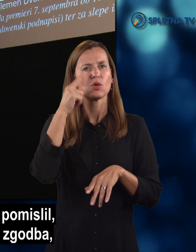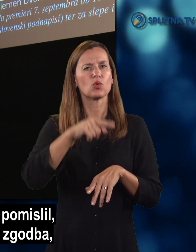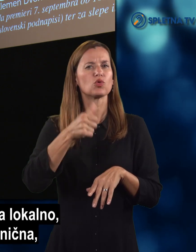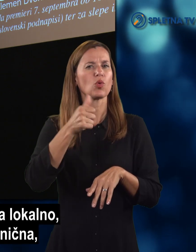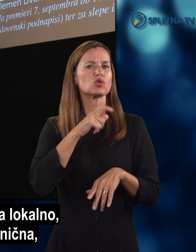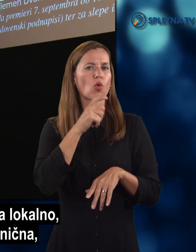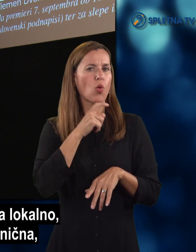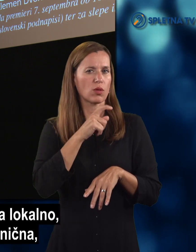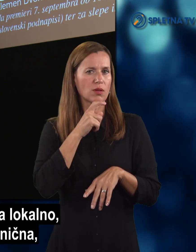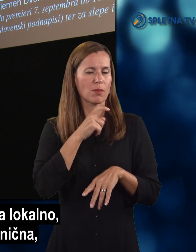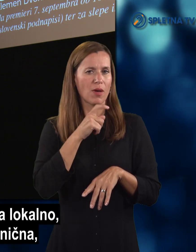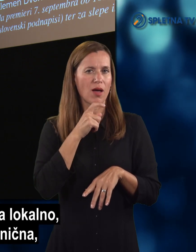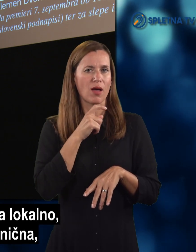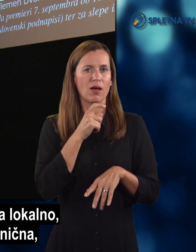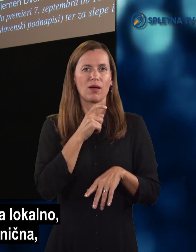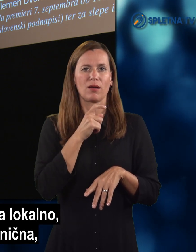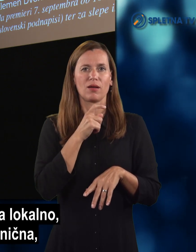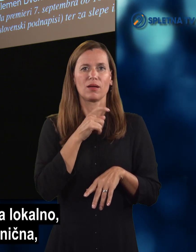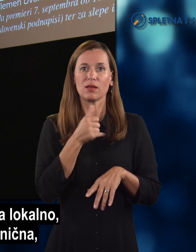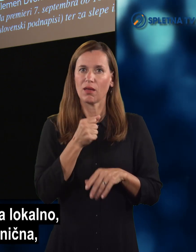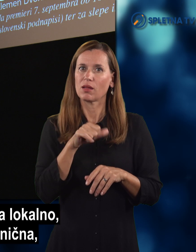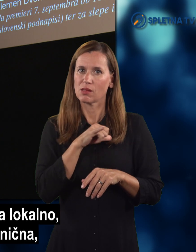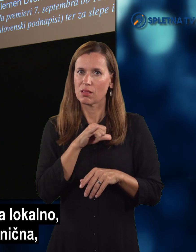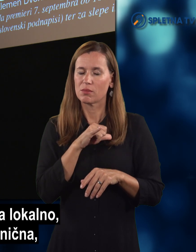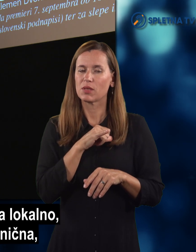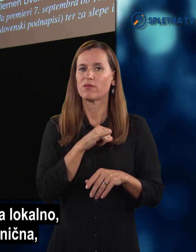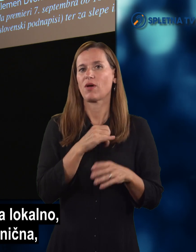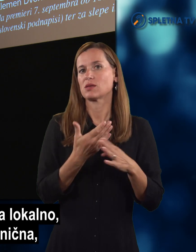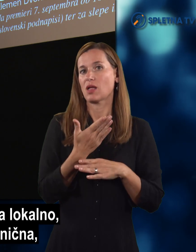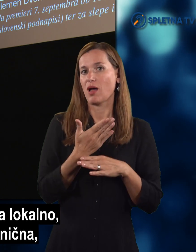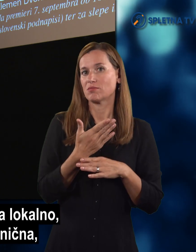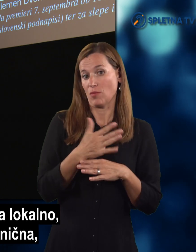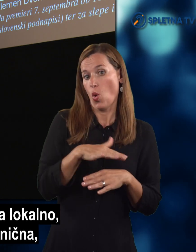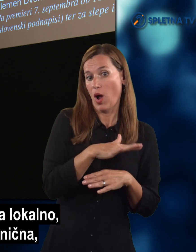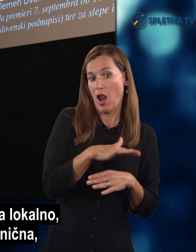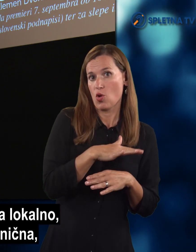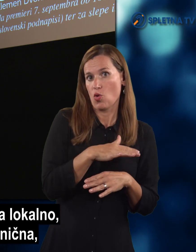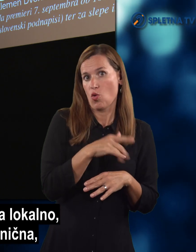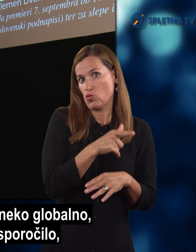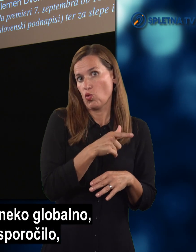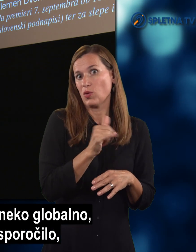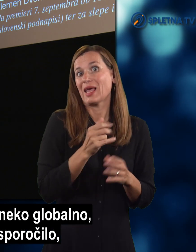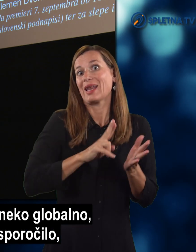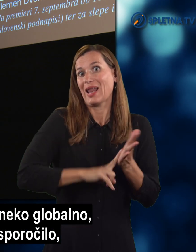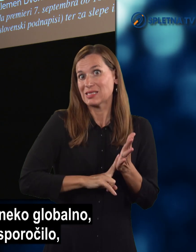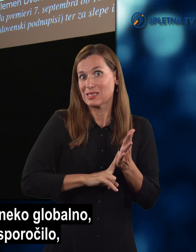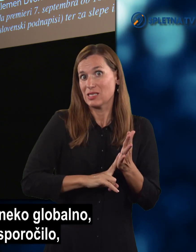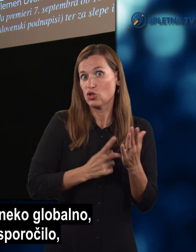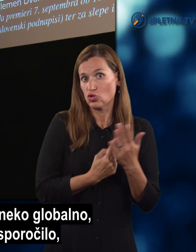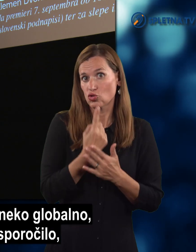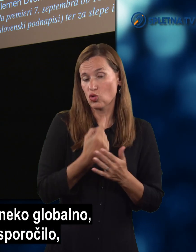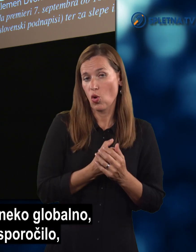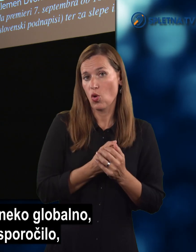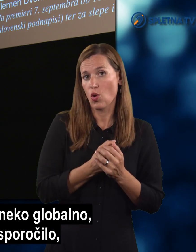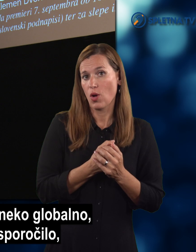ena zgodba, ki je zanimiva za lokalno, ker je resnična, in